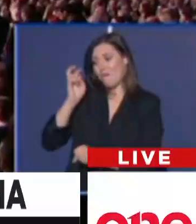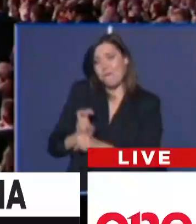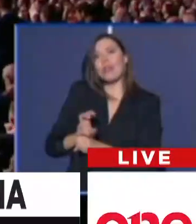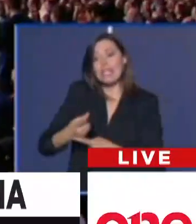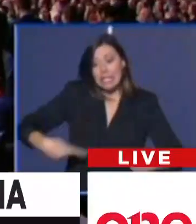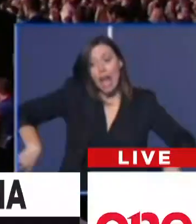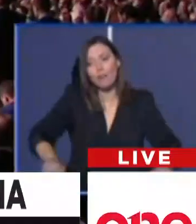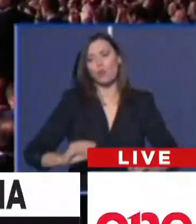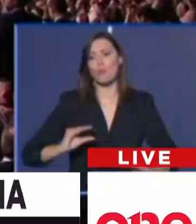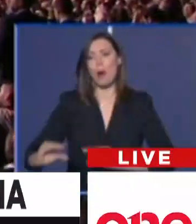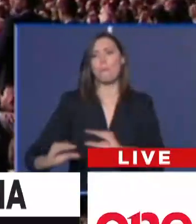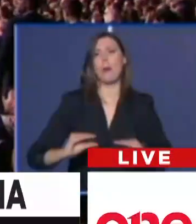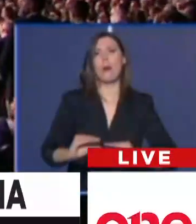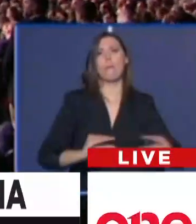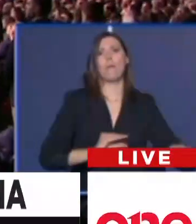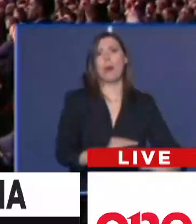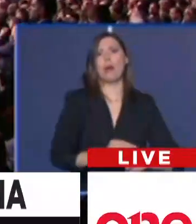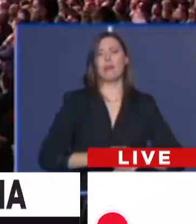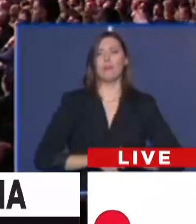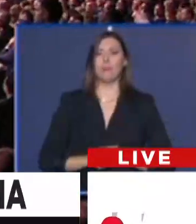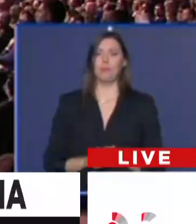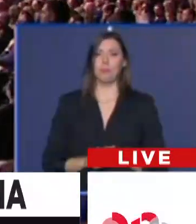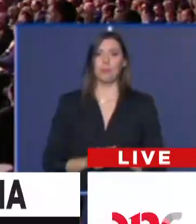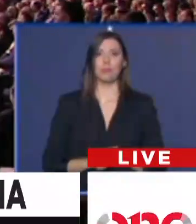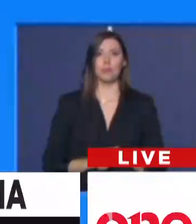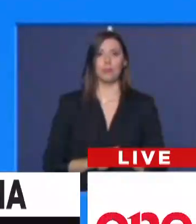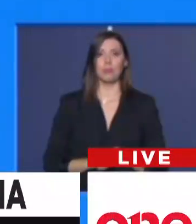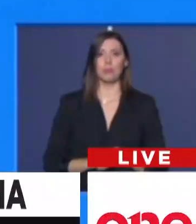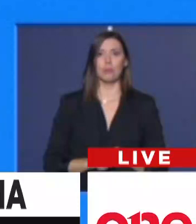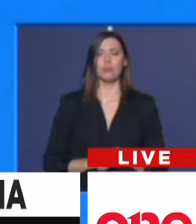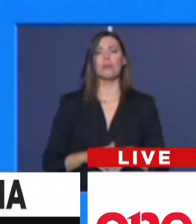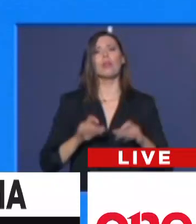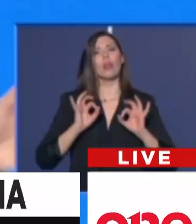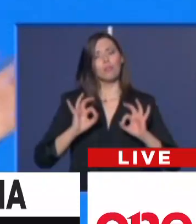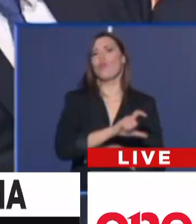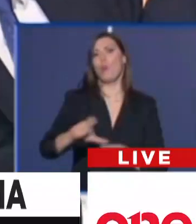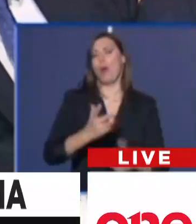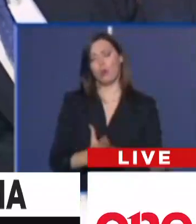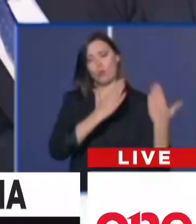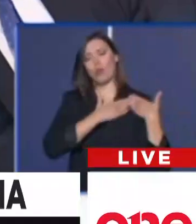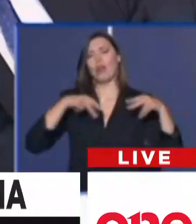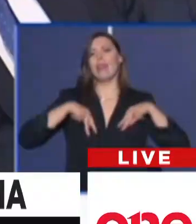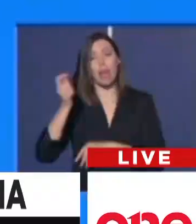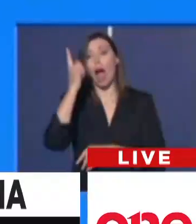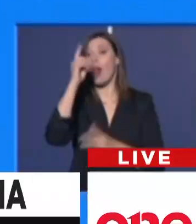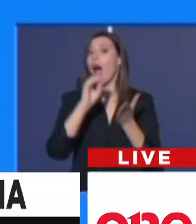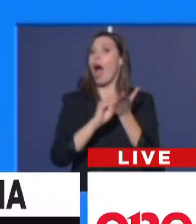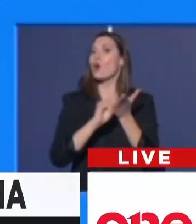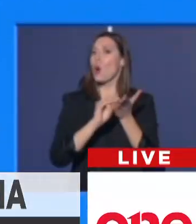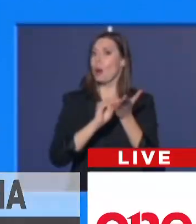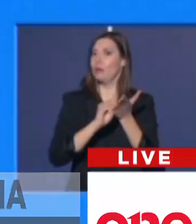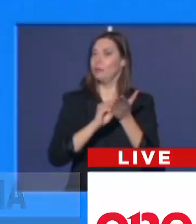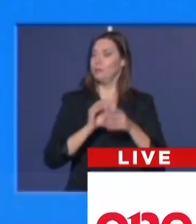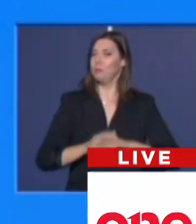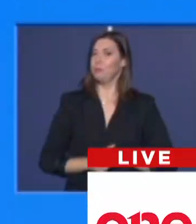Κυριάκος Μητσοτάκης ανακοίνωσε προσωπικά τις κατηγορίες των δικαιούχων του κοινωνικού μερίσματος που θα δοθεί από το υπερπλεώνασμα. Σήμερα